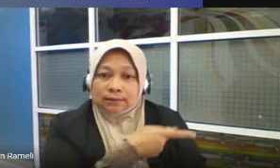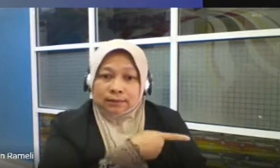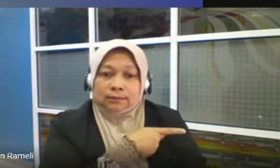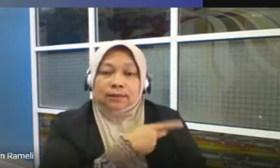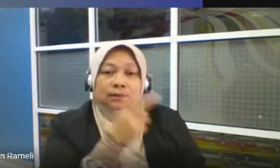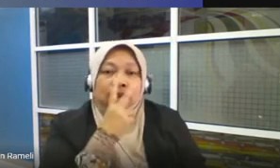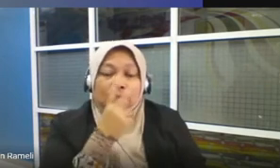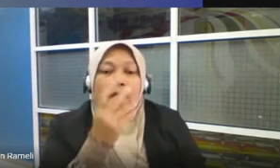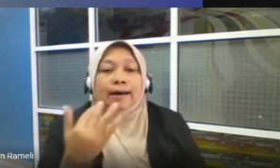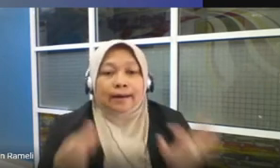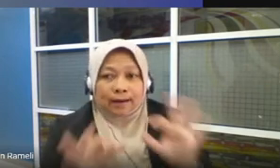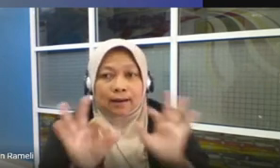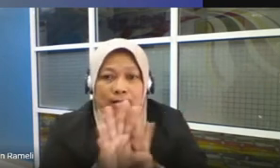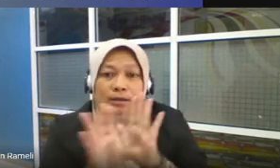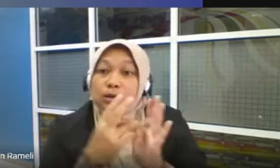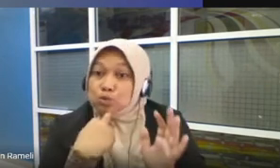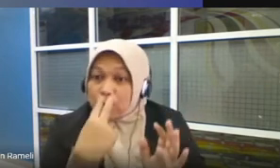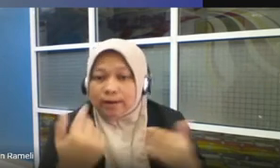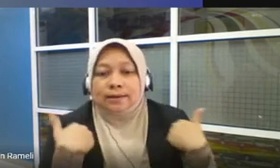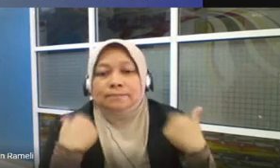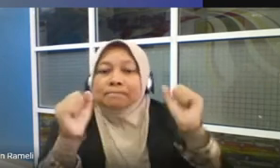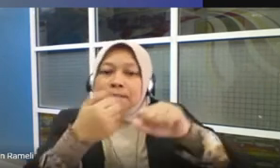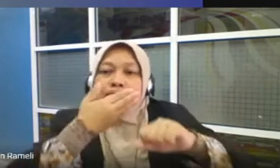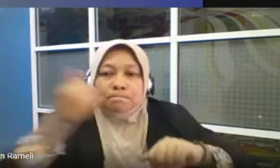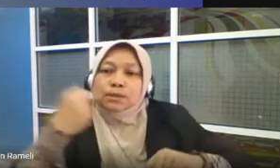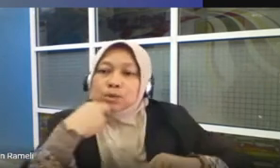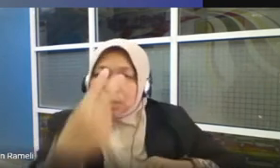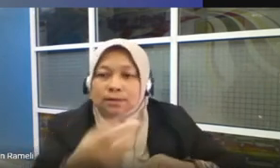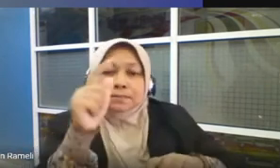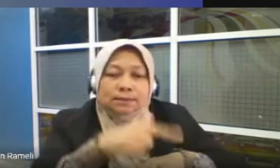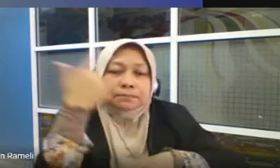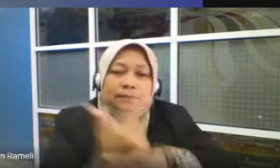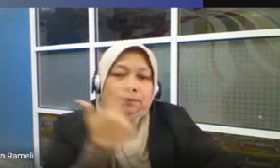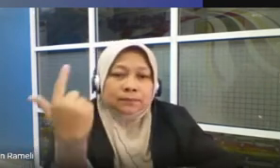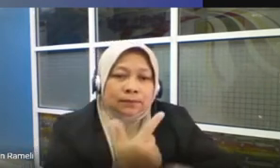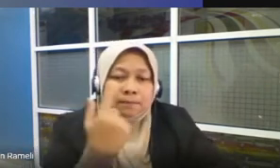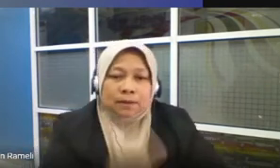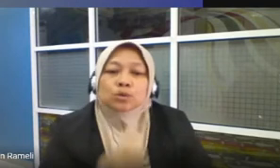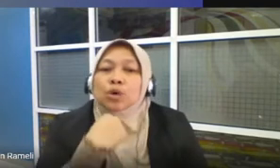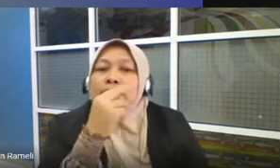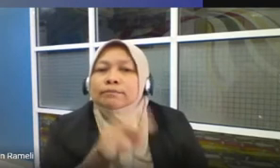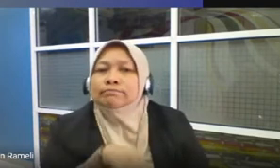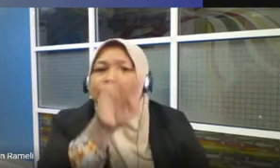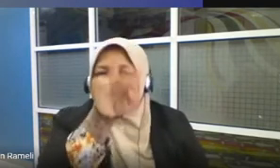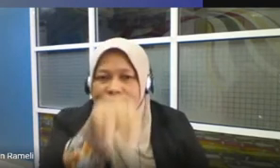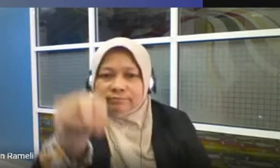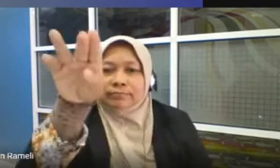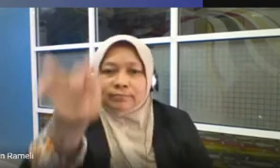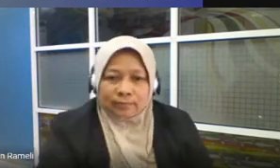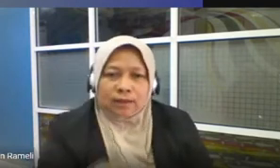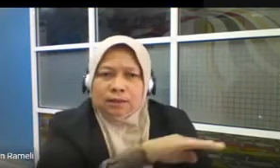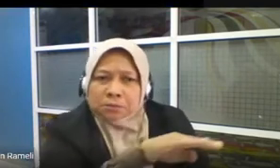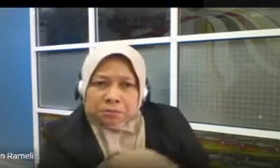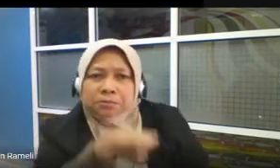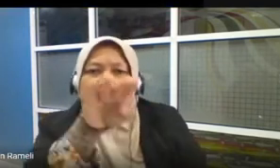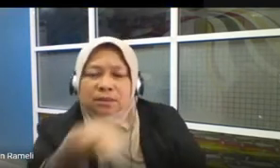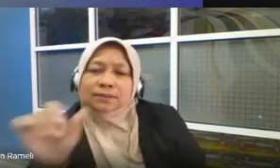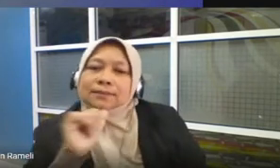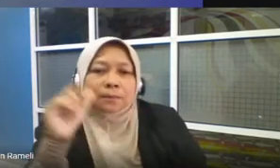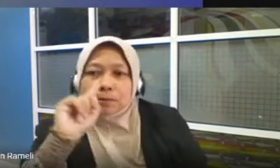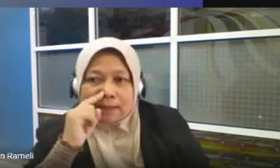tuan-tuan dan puan-puan bersuara, boleh bersuara, kita perlukan intonasi yang pelbagai supaya ianya tidak bosan,